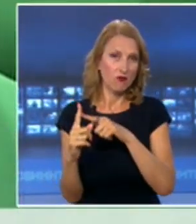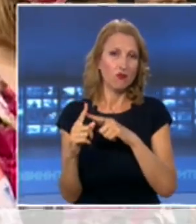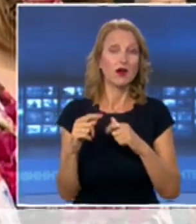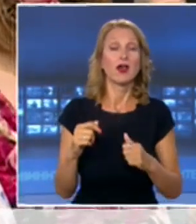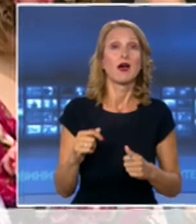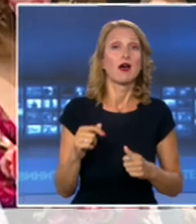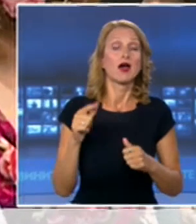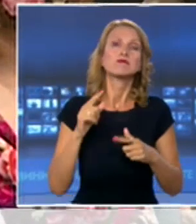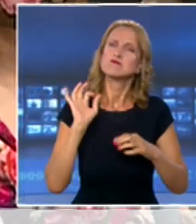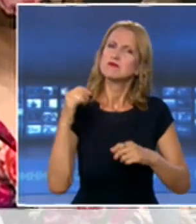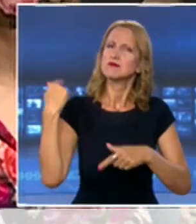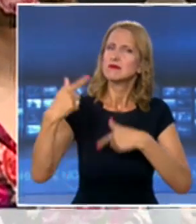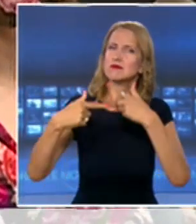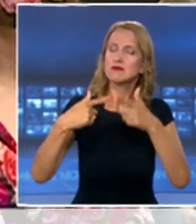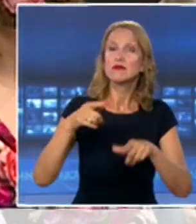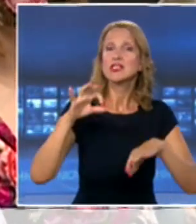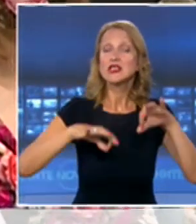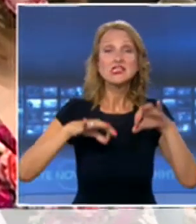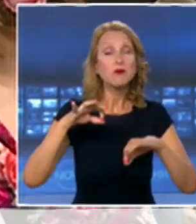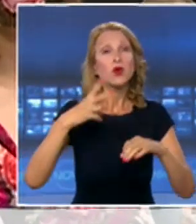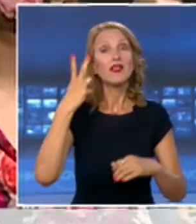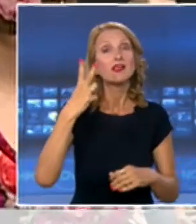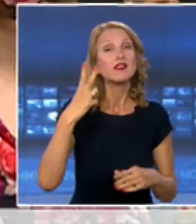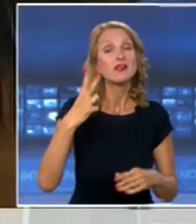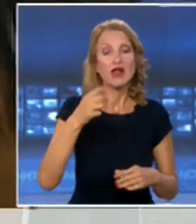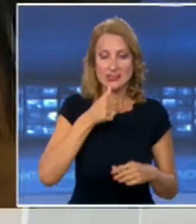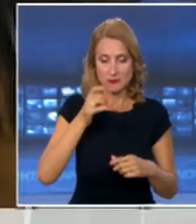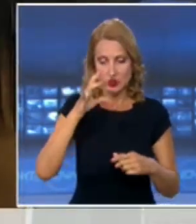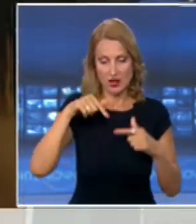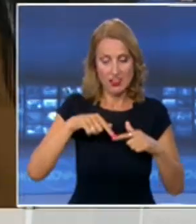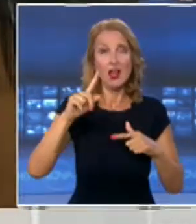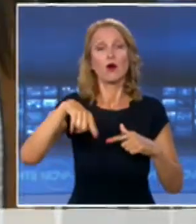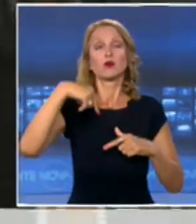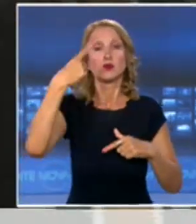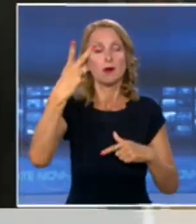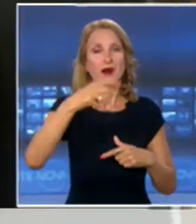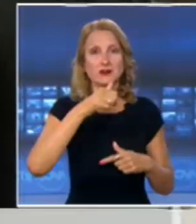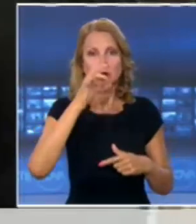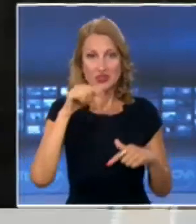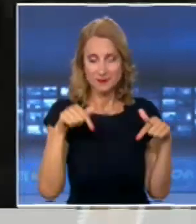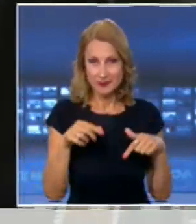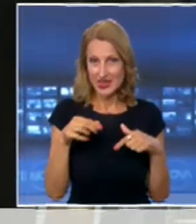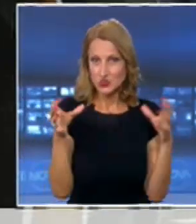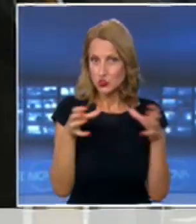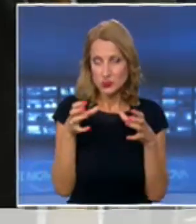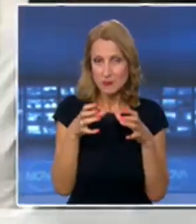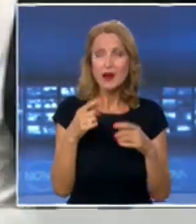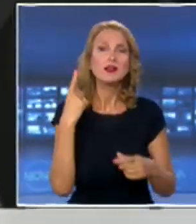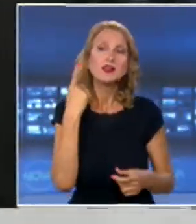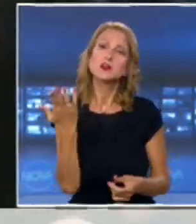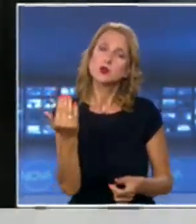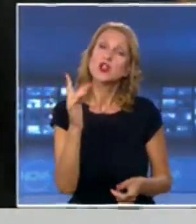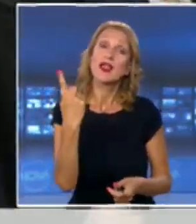прокурорите. Традиционно изборът се провежда в два поредни уикенда. По време на днешното събрание беше изслушан единствения